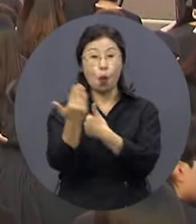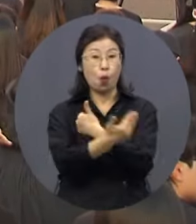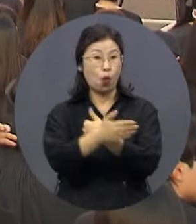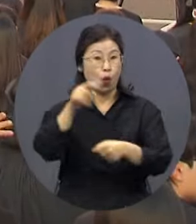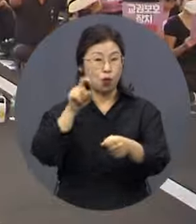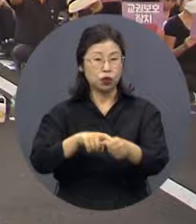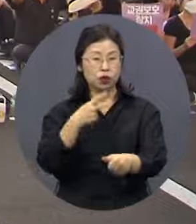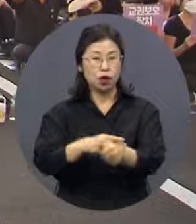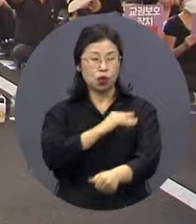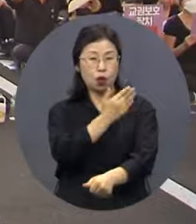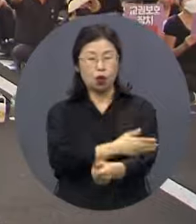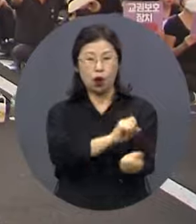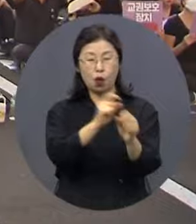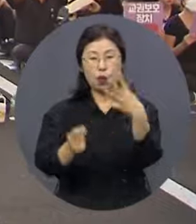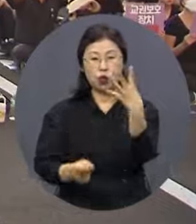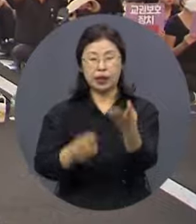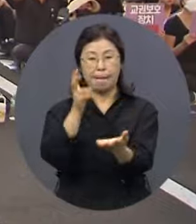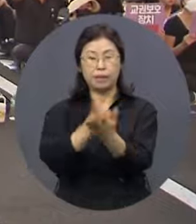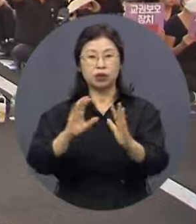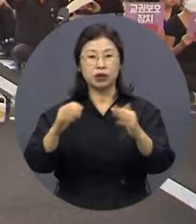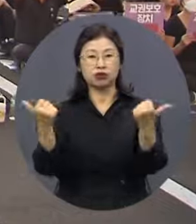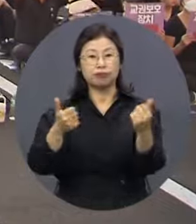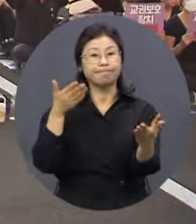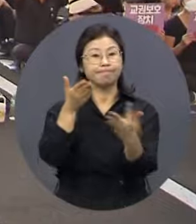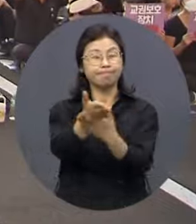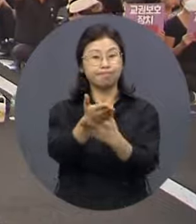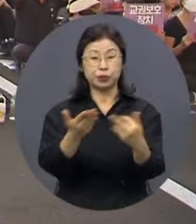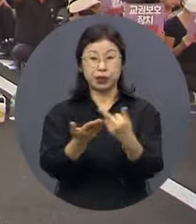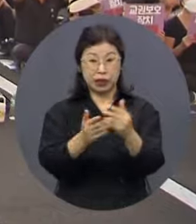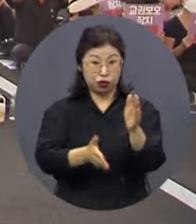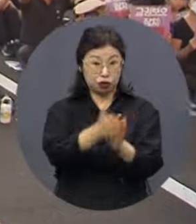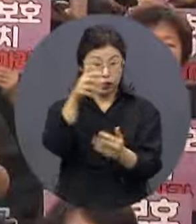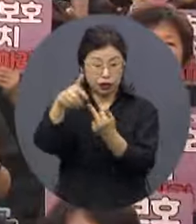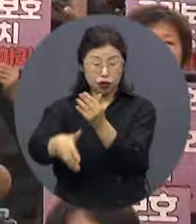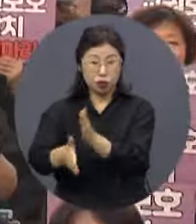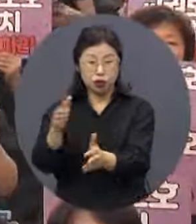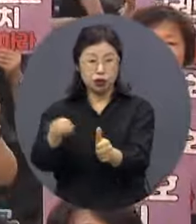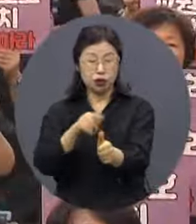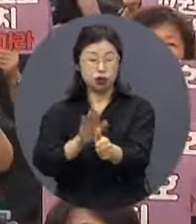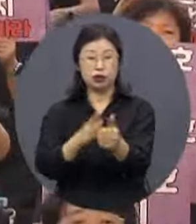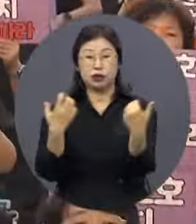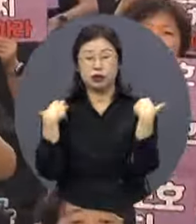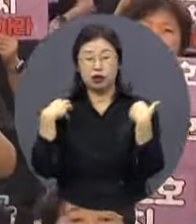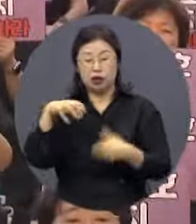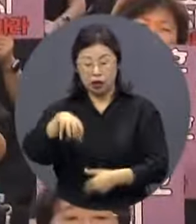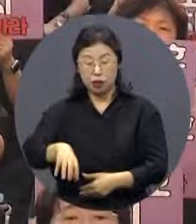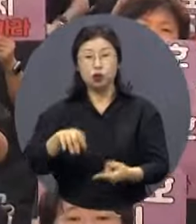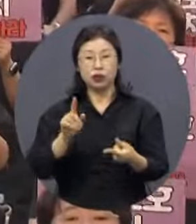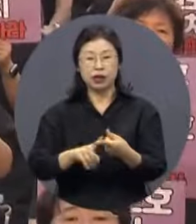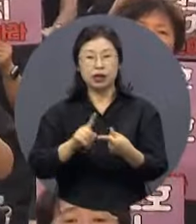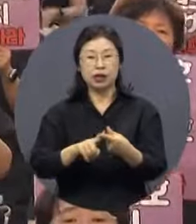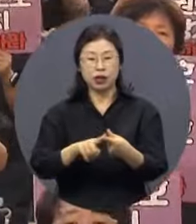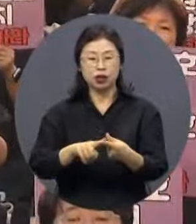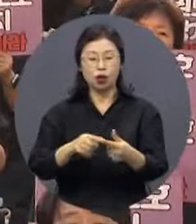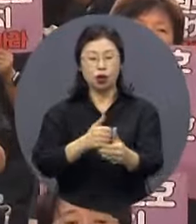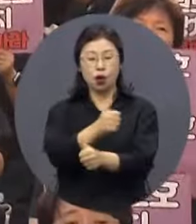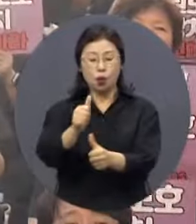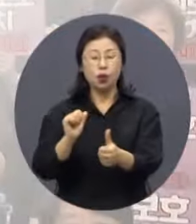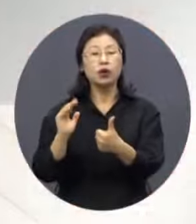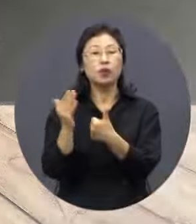위한 교회복 사법이 국회를 통과했고 제주시와 서귀포시 교육지원청에 교 보호위원회가